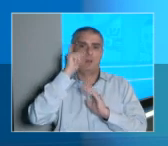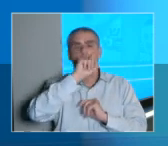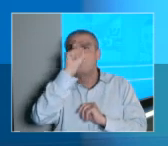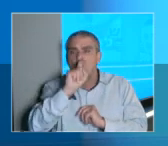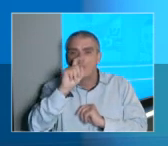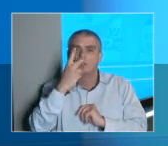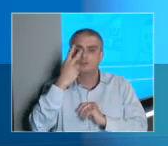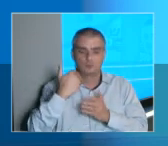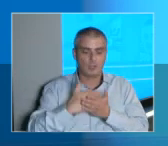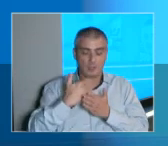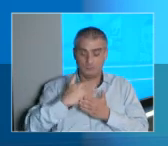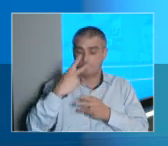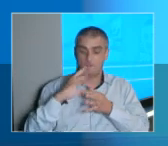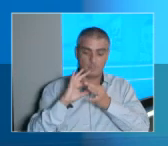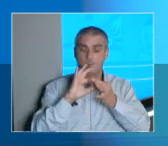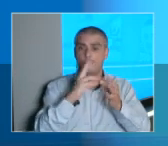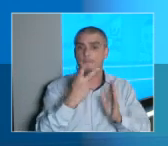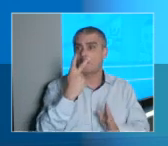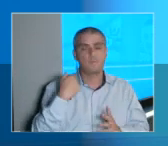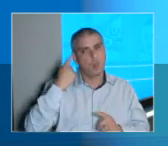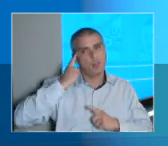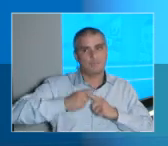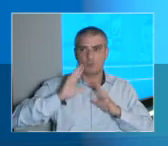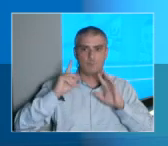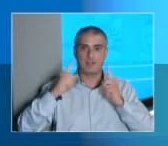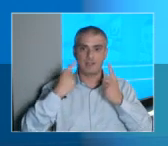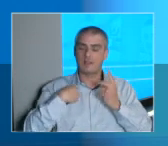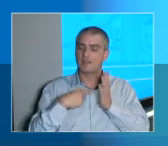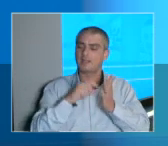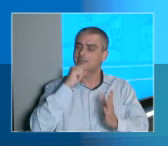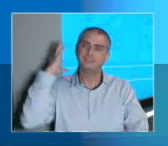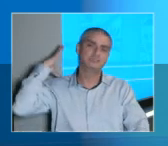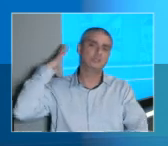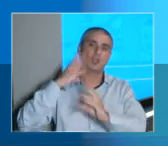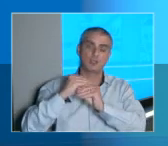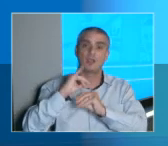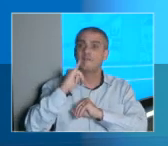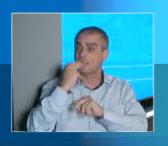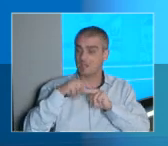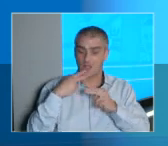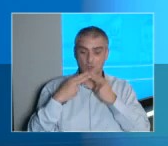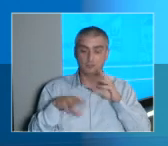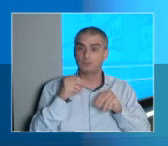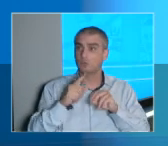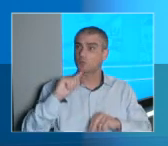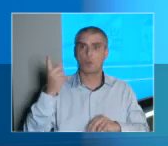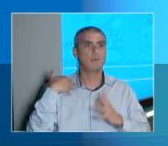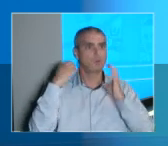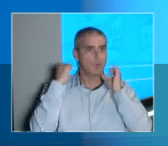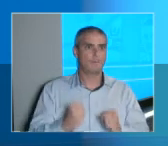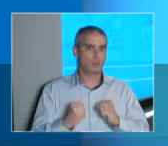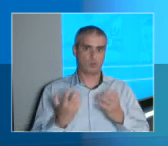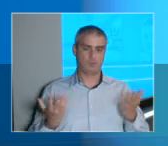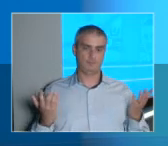שיהיו שתי קדנציות, כי אינני יודע בדיוק מה יהיה. הצבעתי על ההיסטוריה, ואכן אחרי תוצאות הבחירות, שכולם היו בטוחים